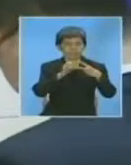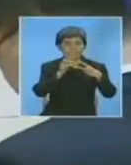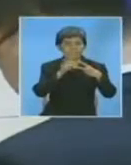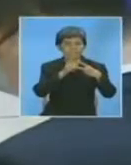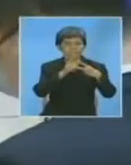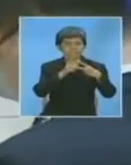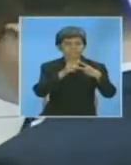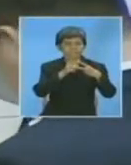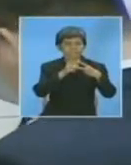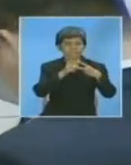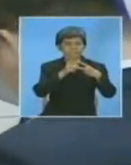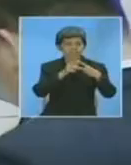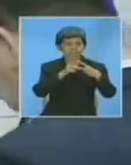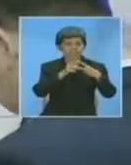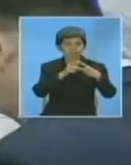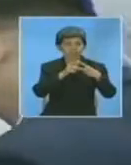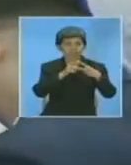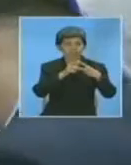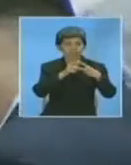จงรัก